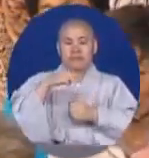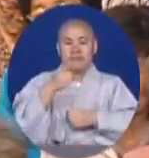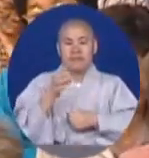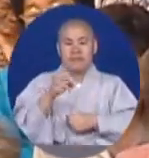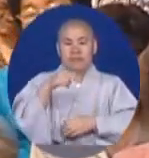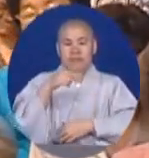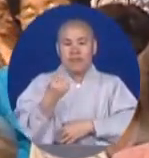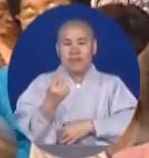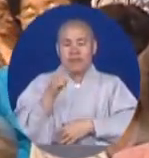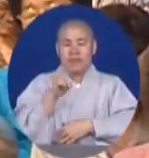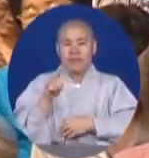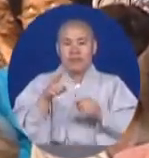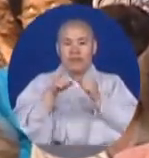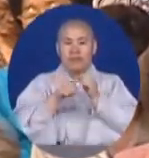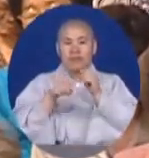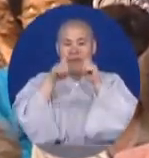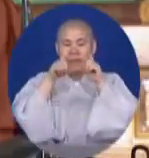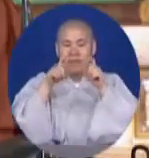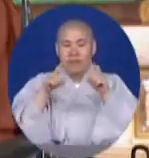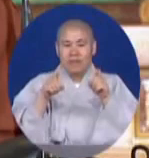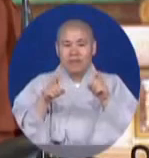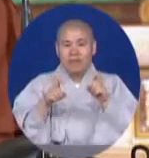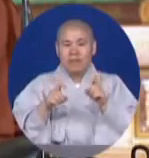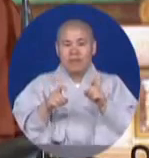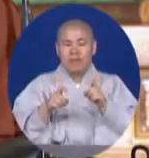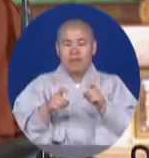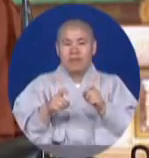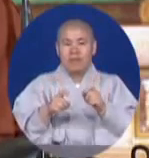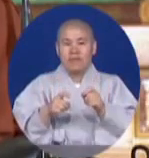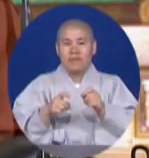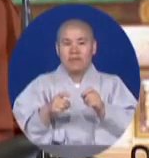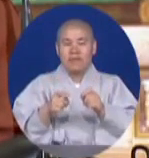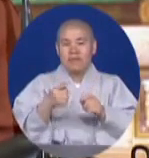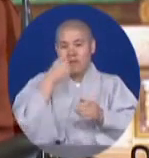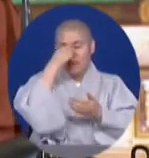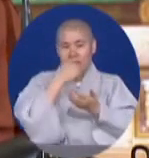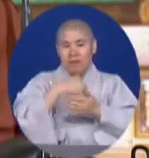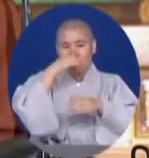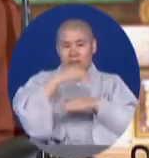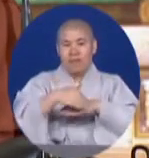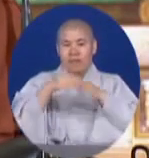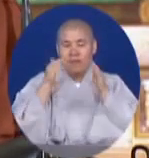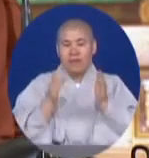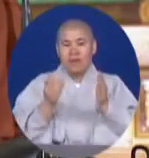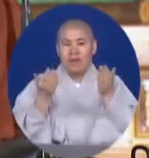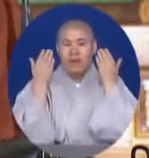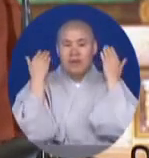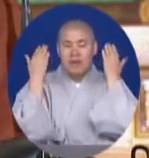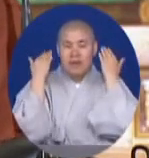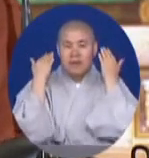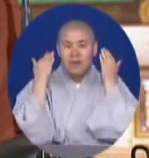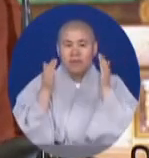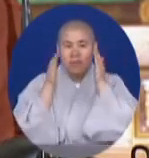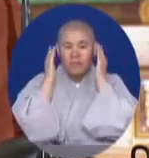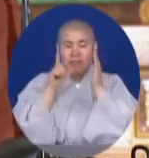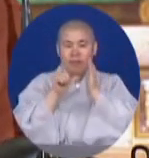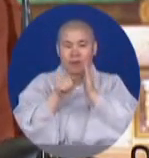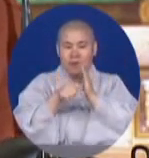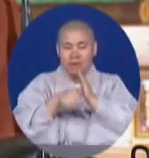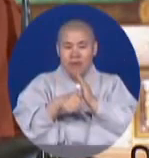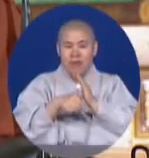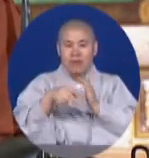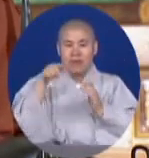통도사에 그 강당에서 글을 배우는데 그 극락암에 통도사